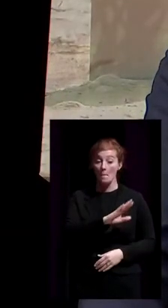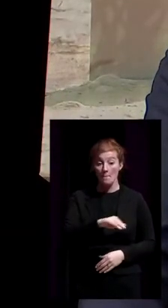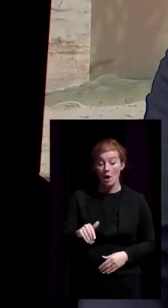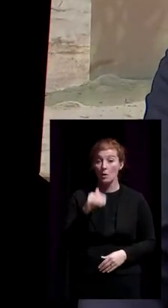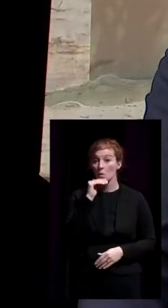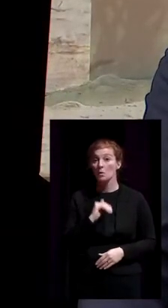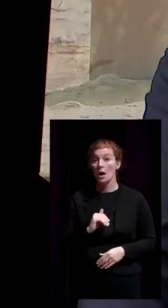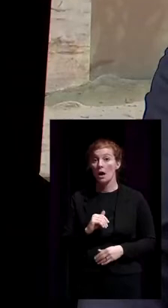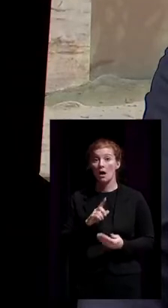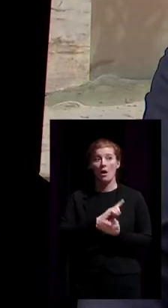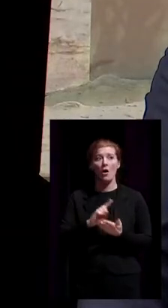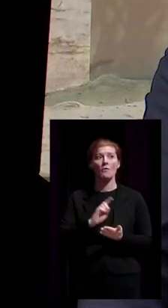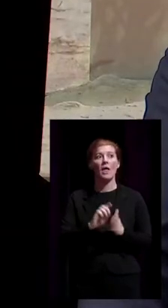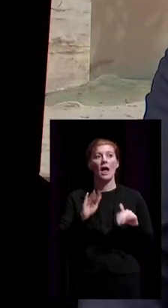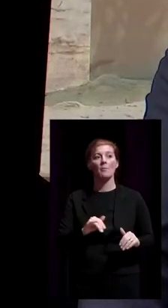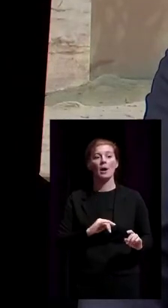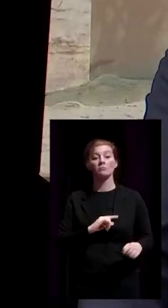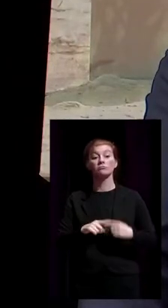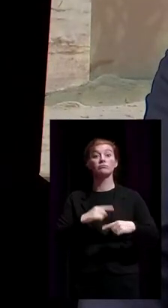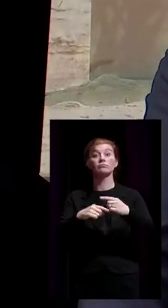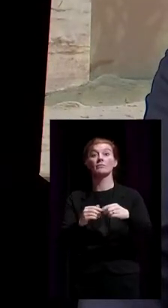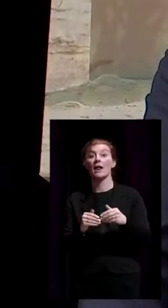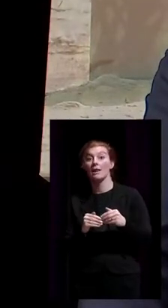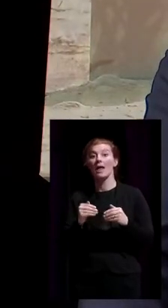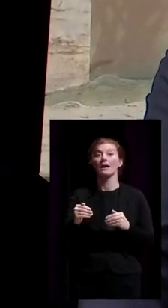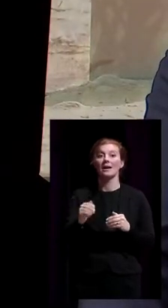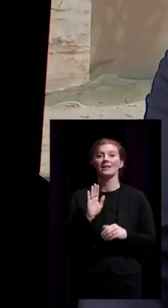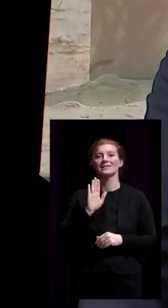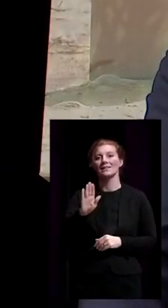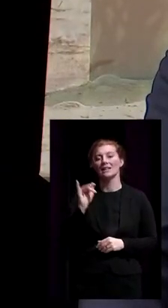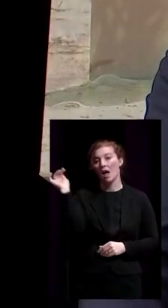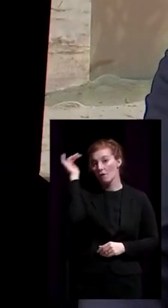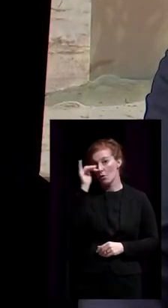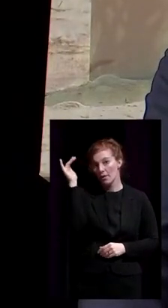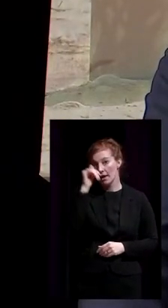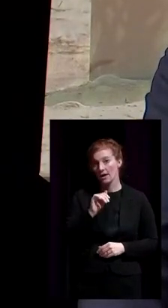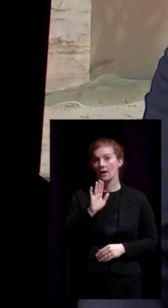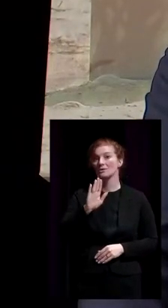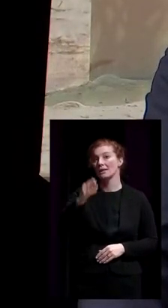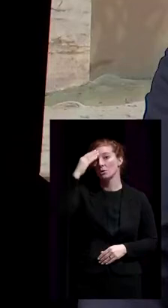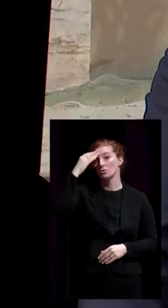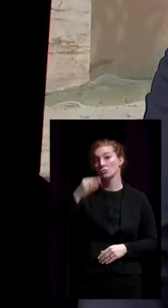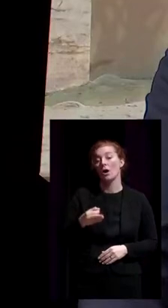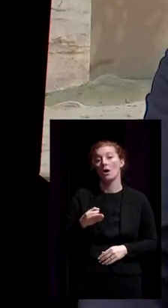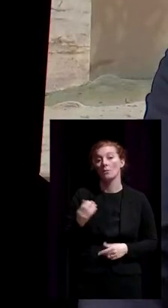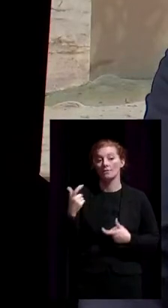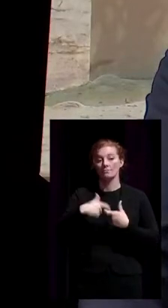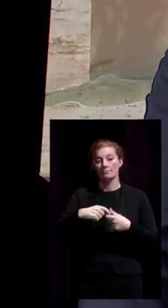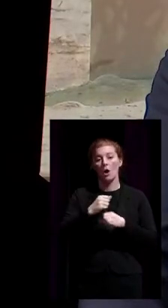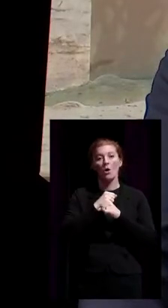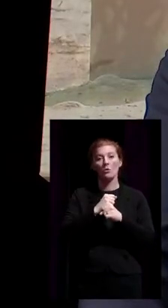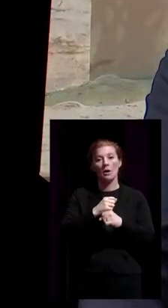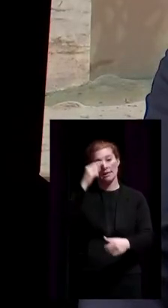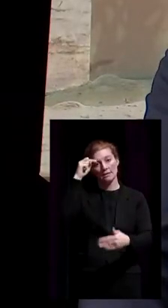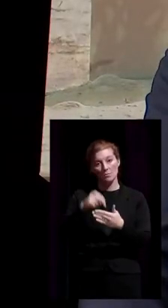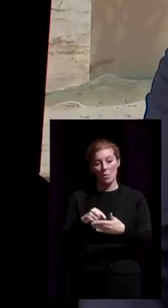unga ofta har kommit längre i sina funderingar och i sin kunskap om dessa hållbarhetsmål än vi